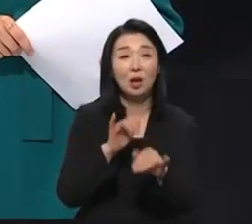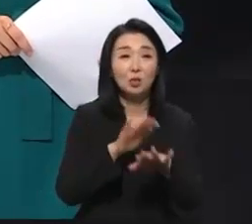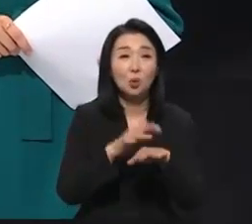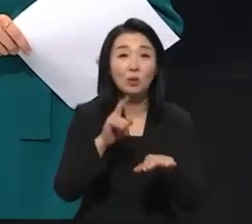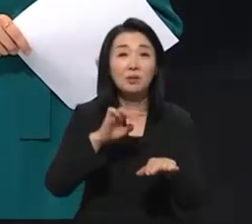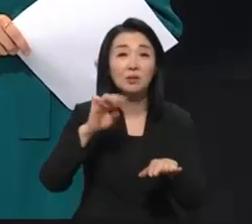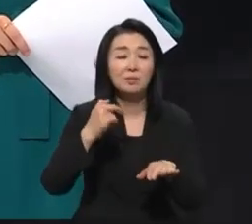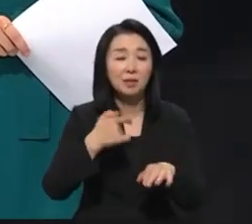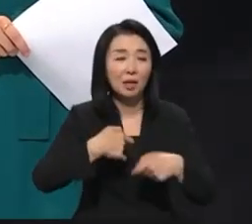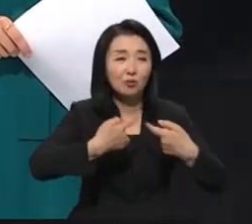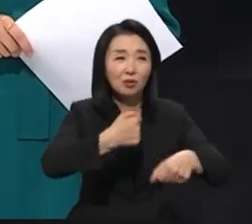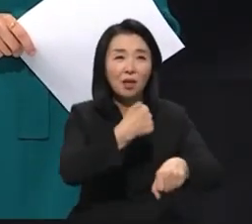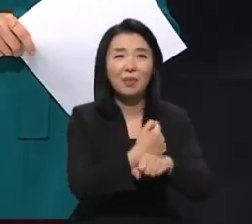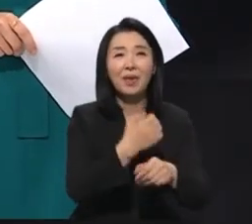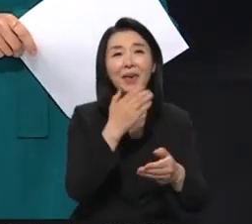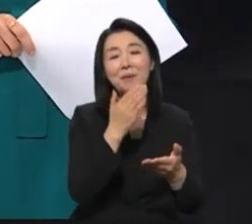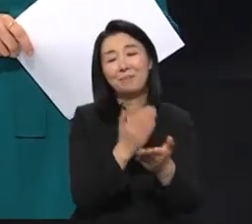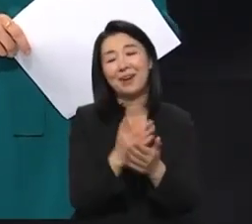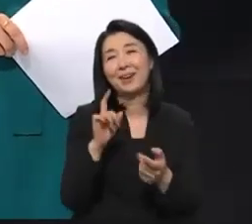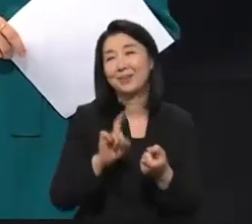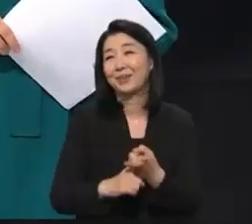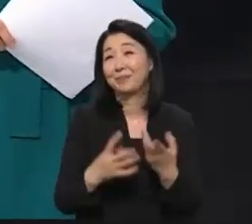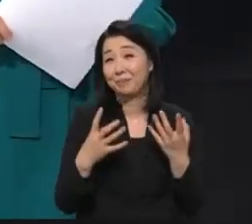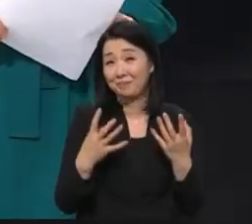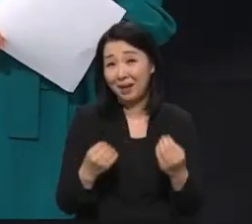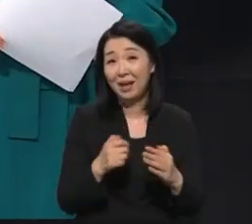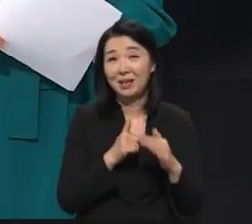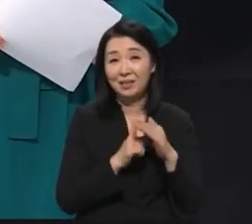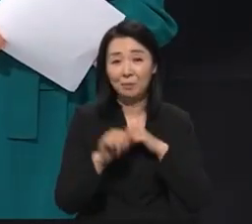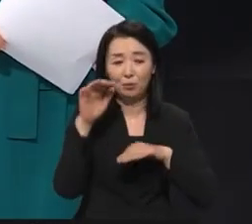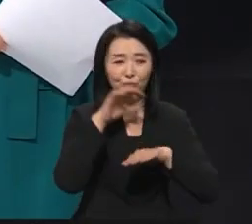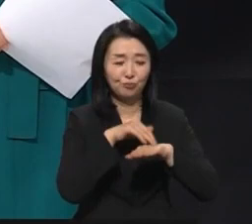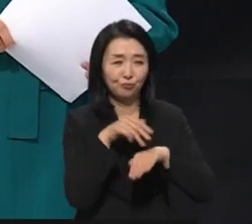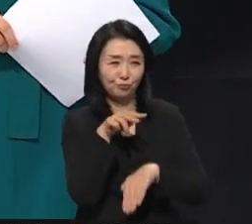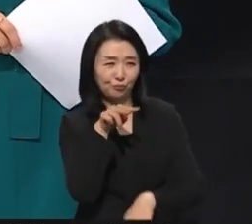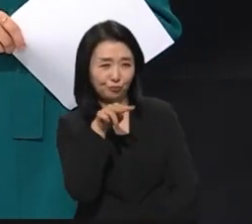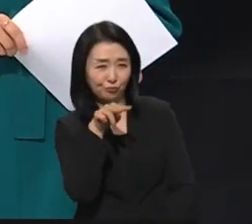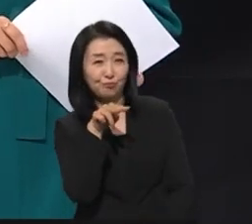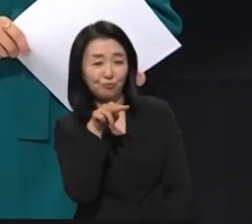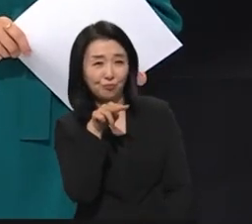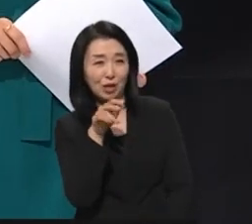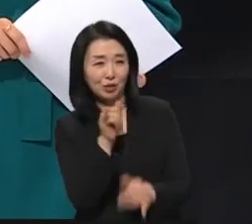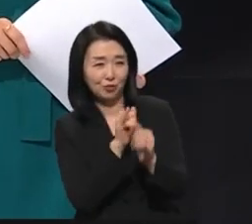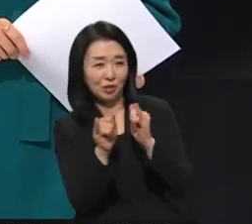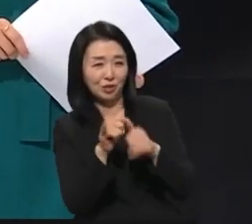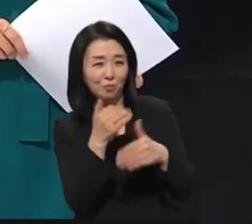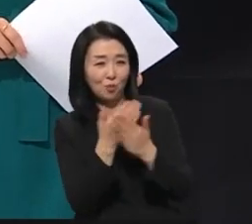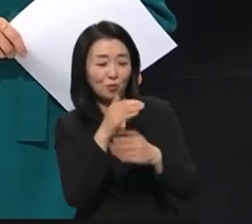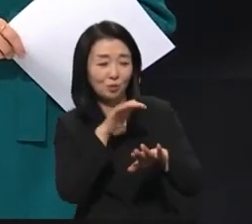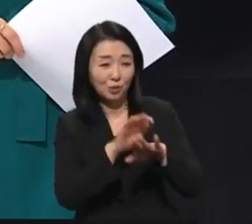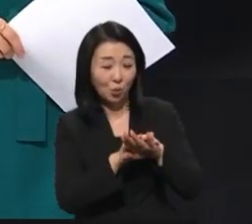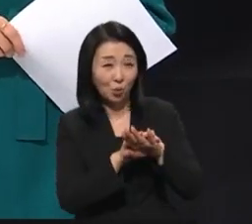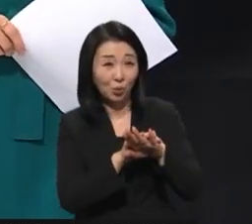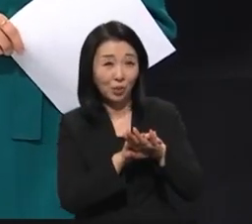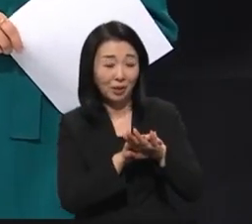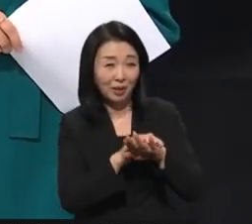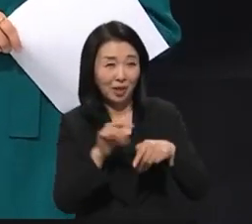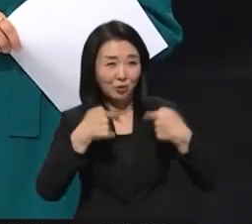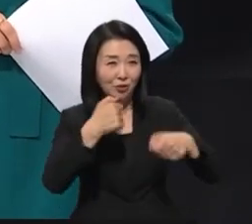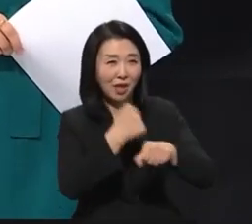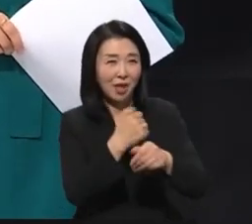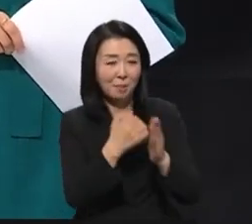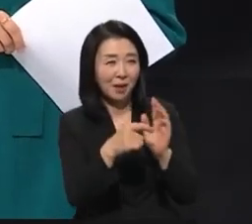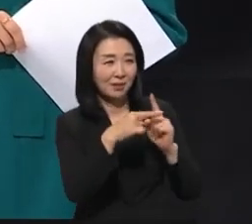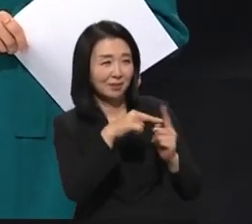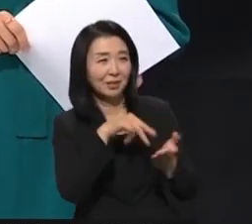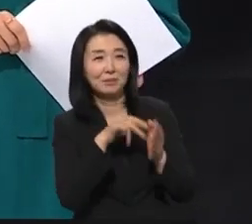출전 여부는 많은 관심을 모으고 있다고 하는데요 대표팀 훈련을 지켜보고 있는 취재진들 손흥민 선수의 출전을 긍정적으로